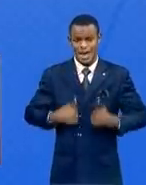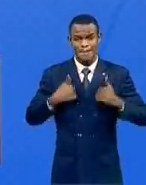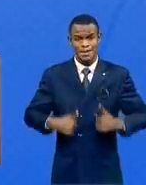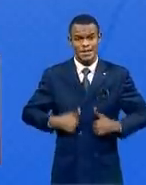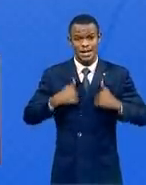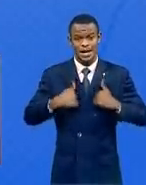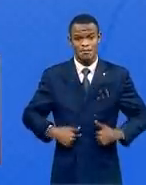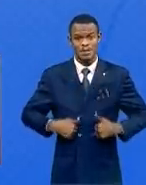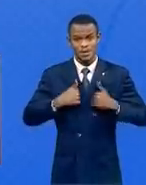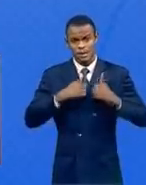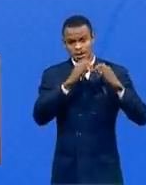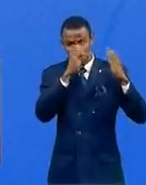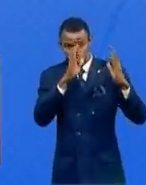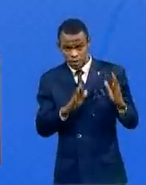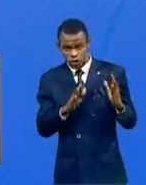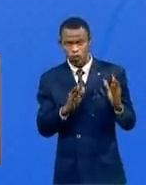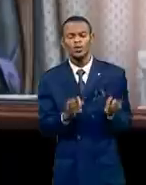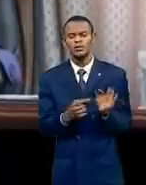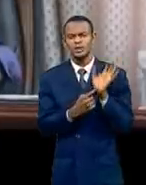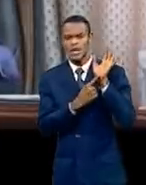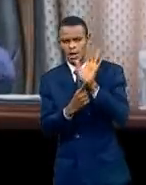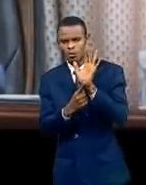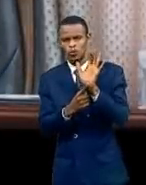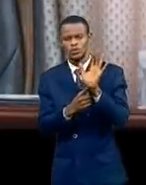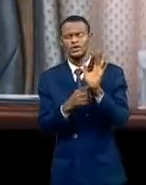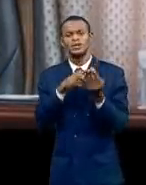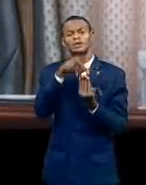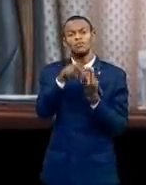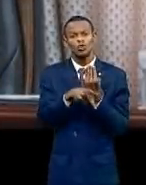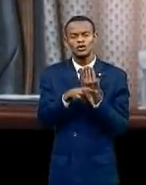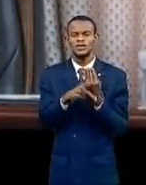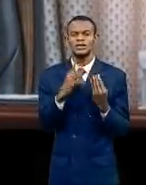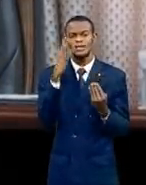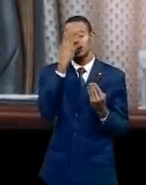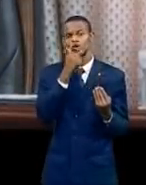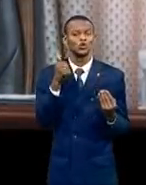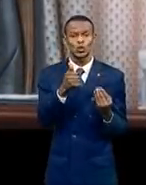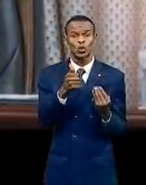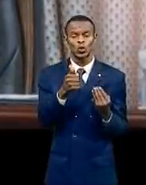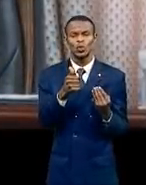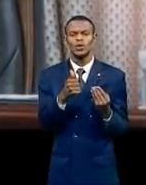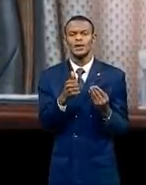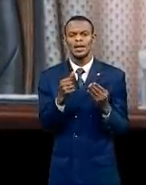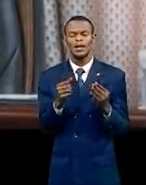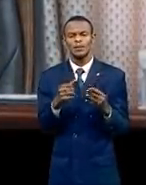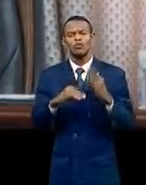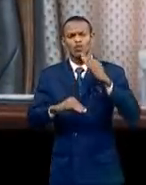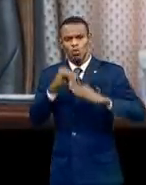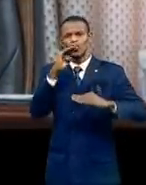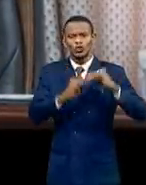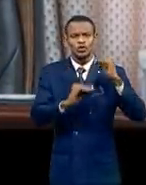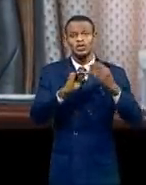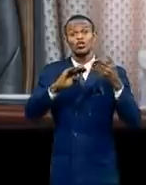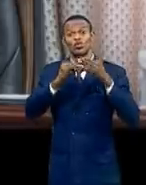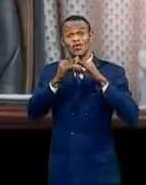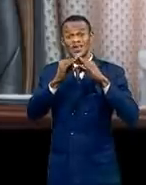des ministres le projet de Kitoko, une nouvelle ville intelligente, qui vise à couvrir une superficie de 30